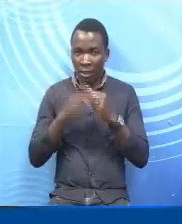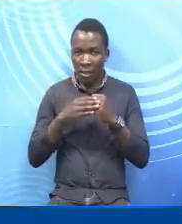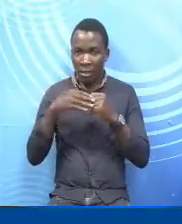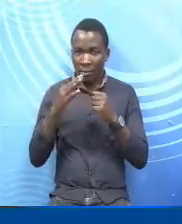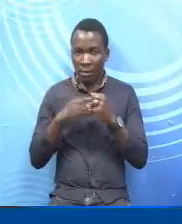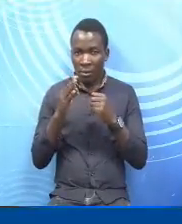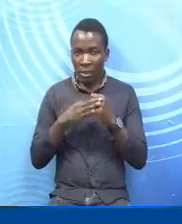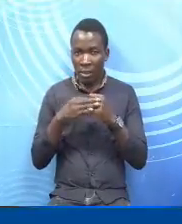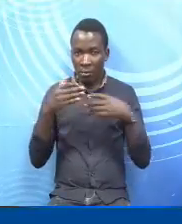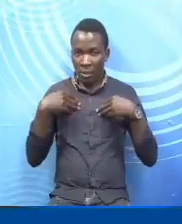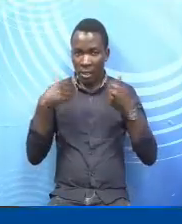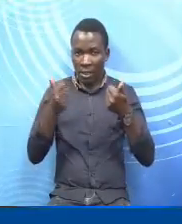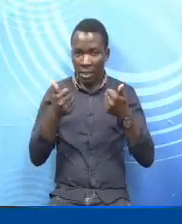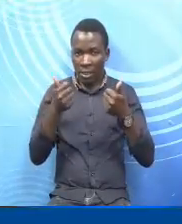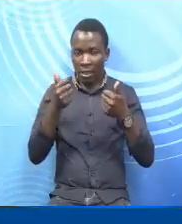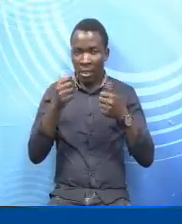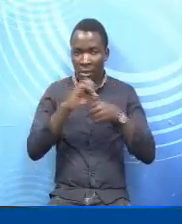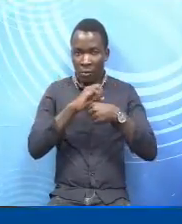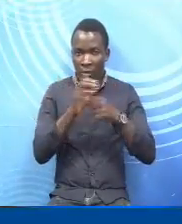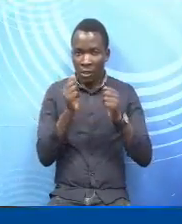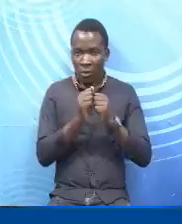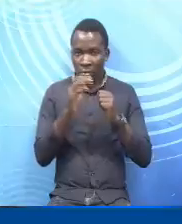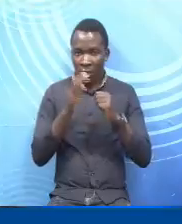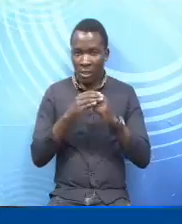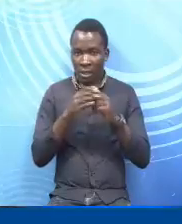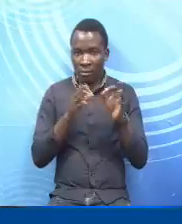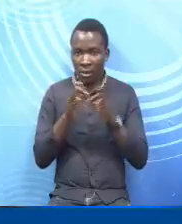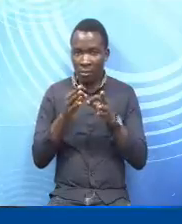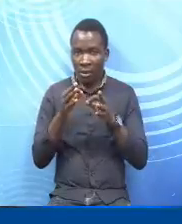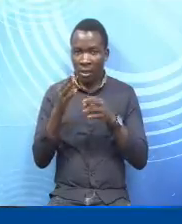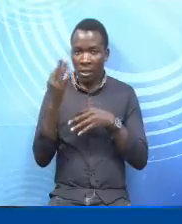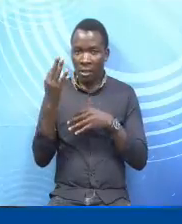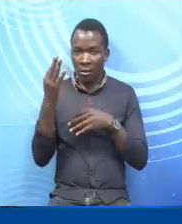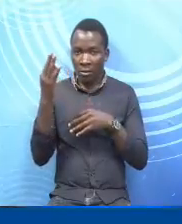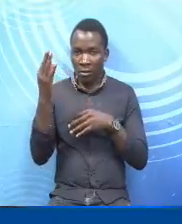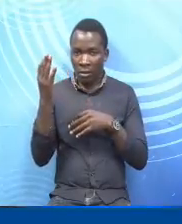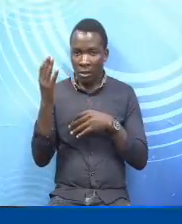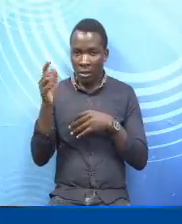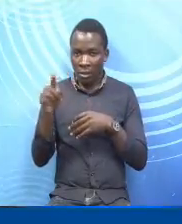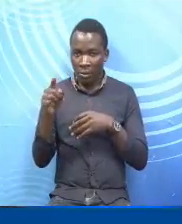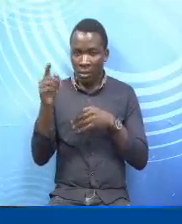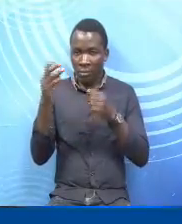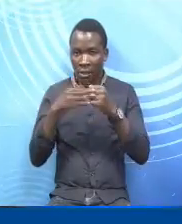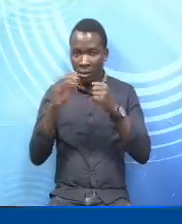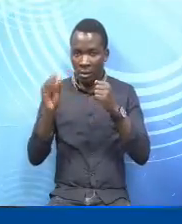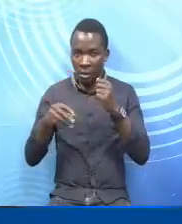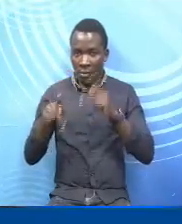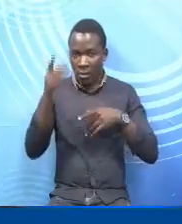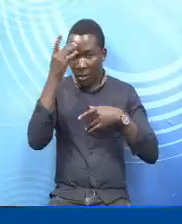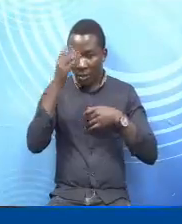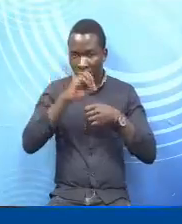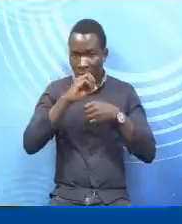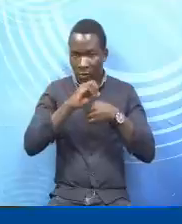12,988 bamaze gukira icyorezo cya COVID-19. Ni ukuvuga 3.8% by'abarwaye COVID-19 mu Rwanda